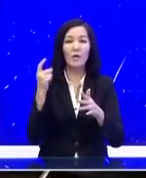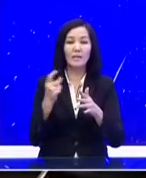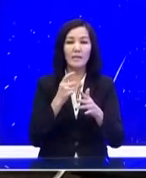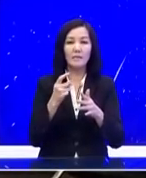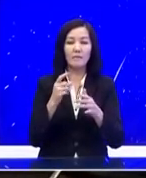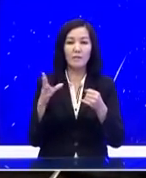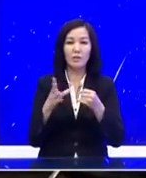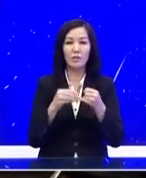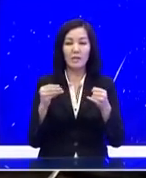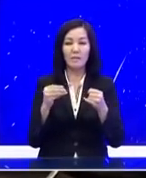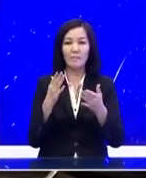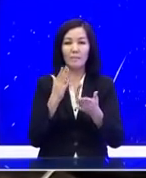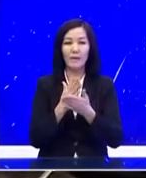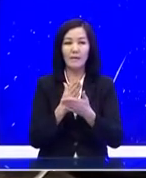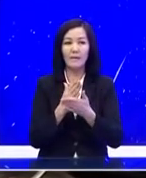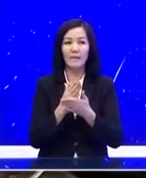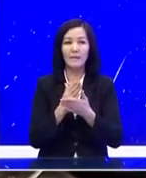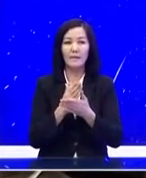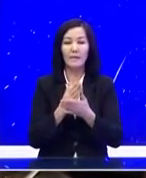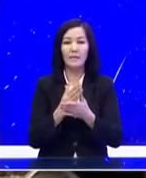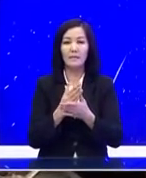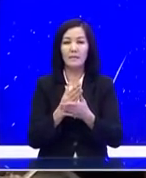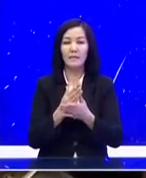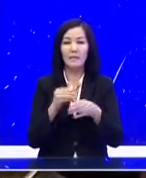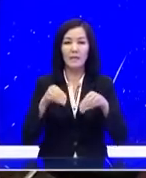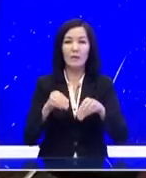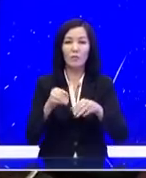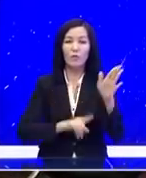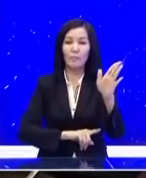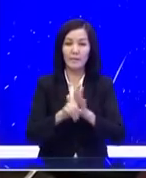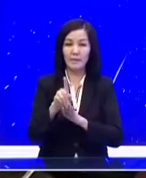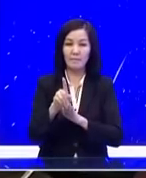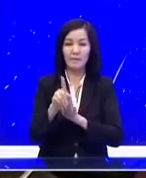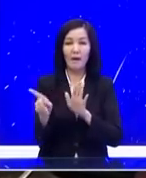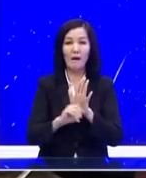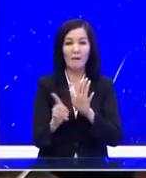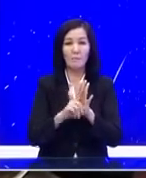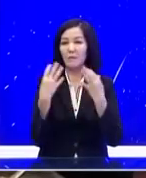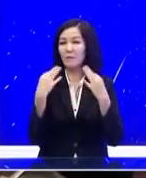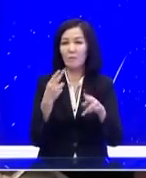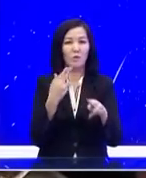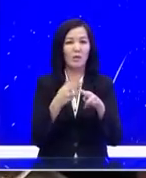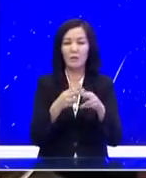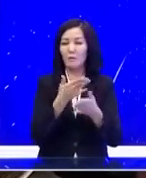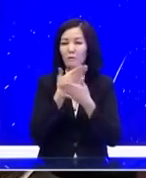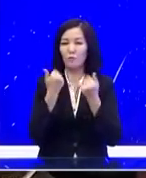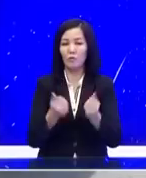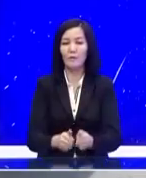айналысамыз. Ен құнасыз, ен терістіп, ен бастауға болады енді. Күнде өттіреміз, кедергі жоқ, бәрі жақсы,